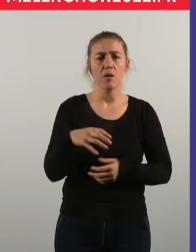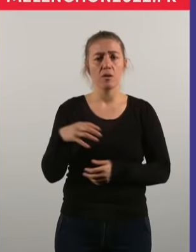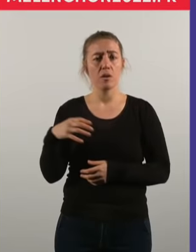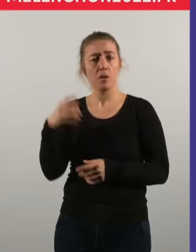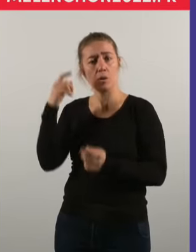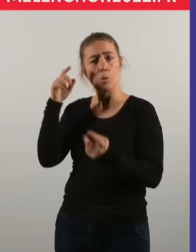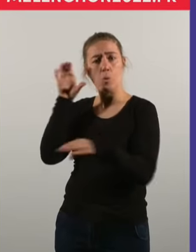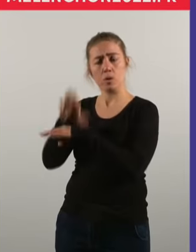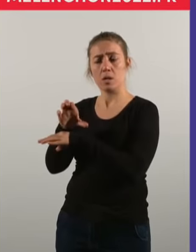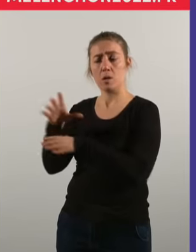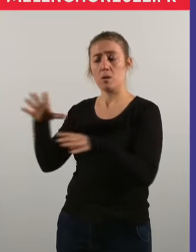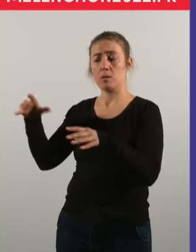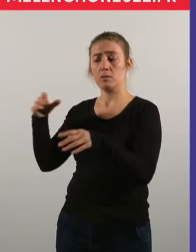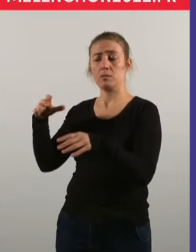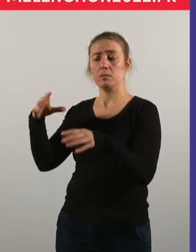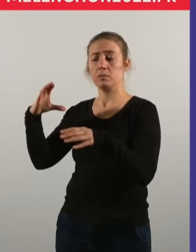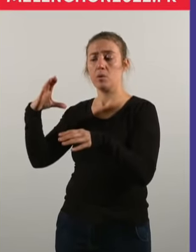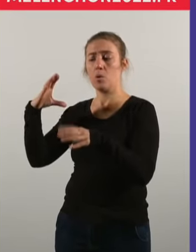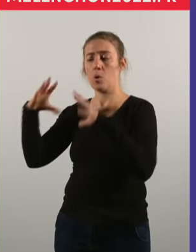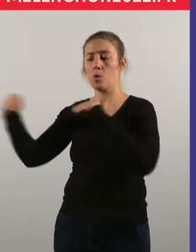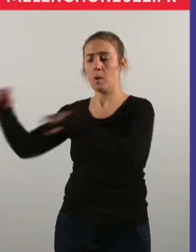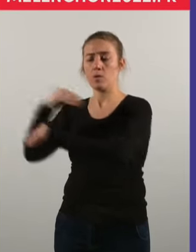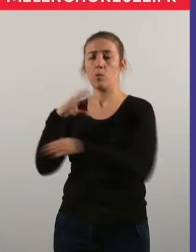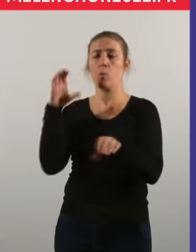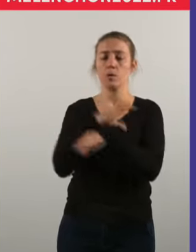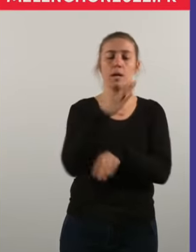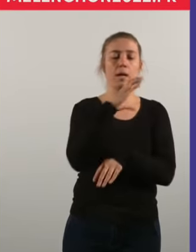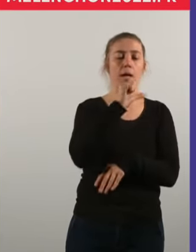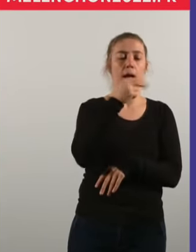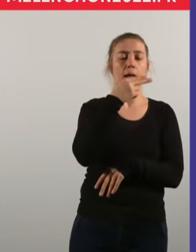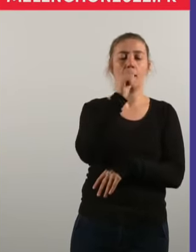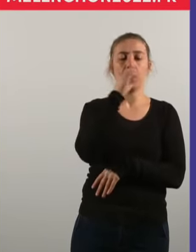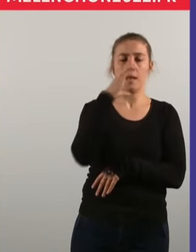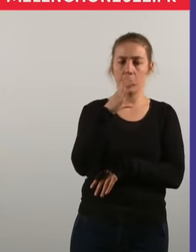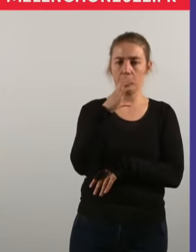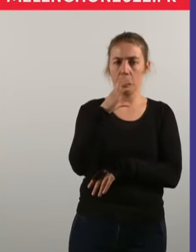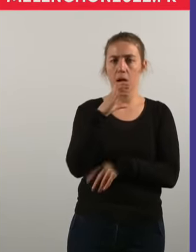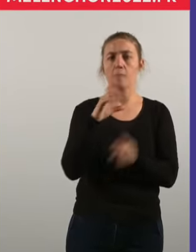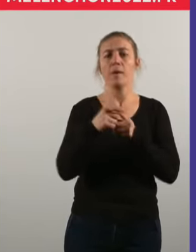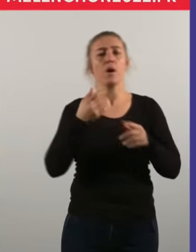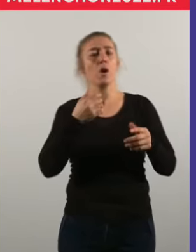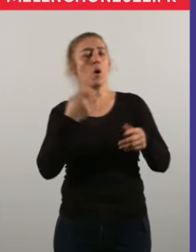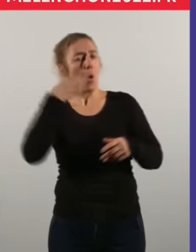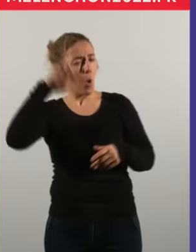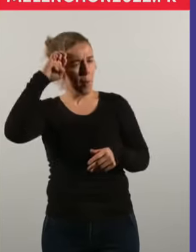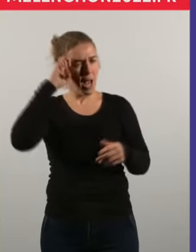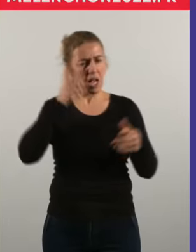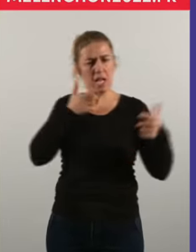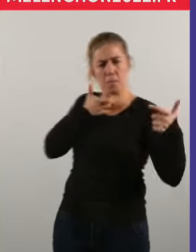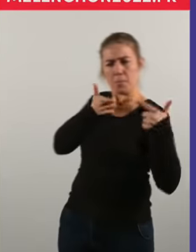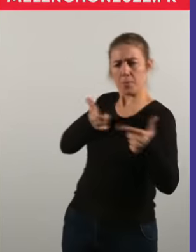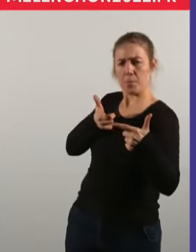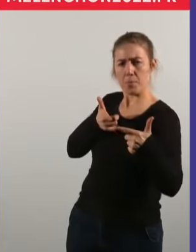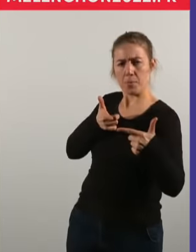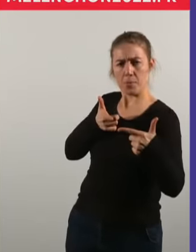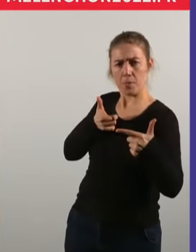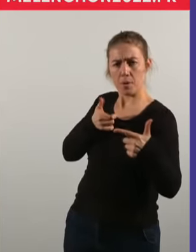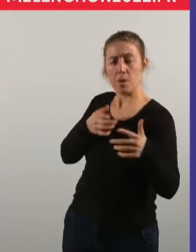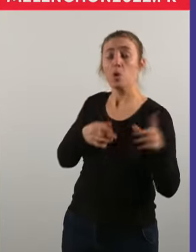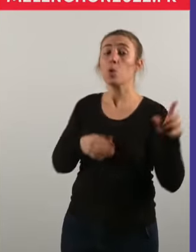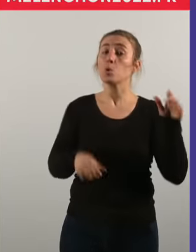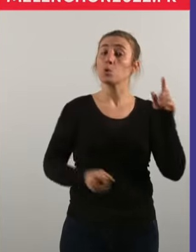était là. Et à ce moment-là, tous les Européens ont pris les armes pour tirer sur les Kanaks. Sauf Louise